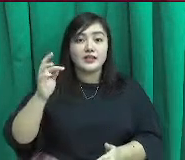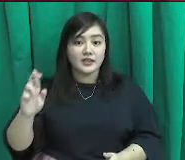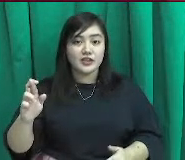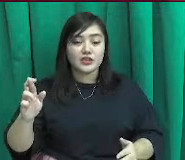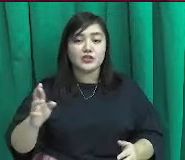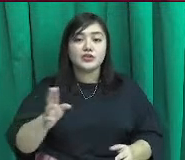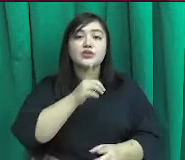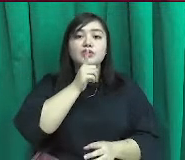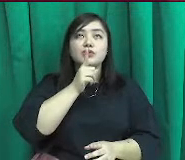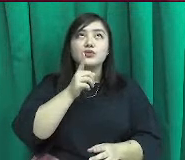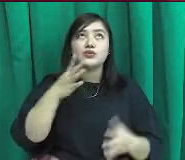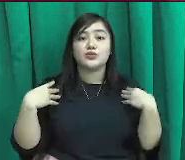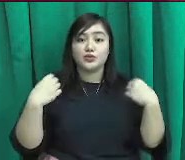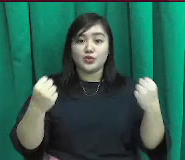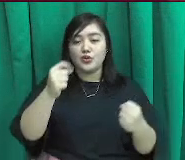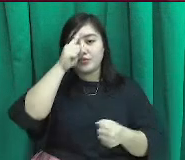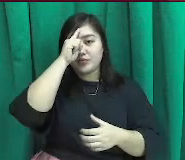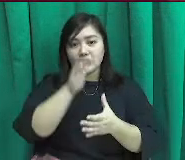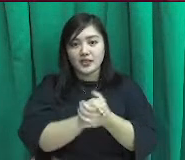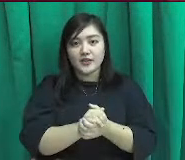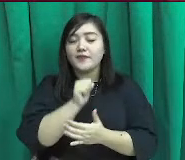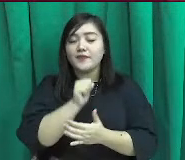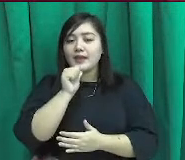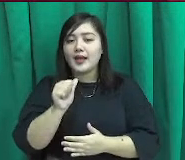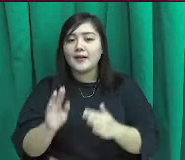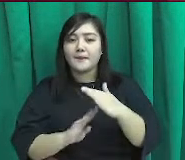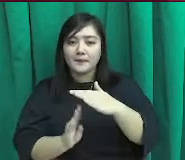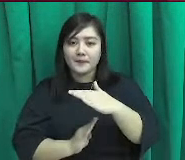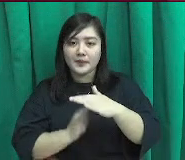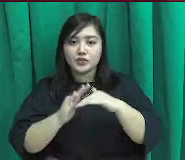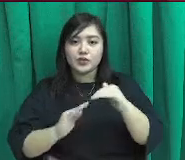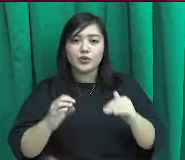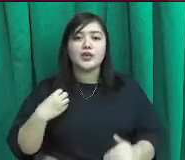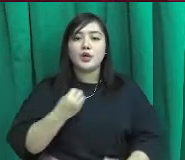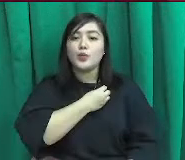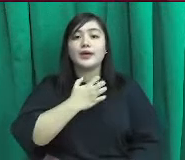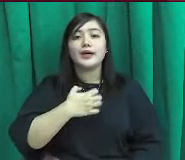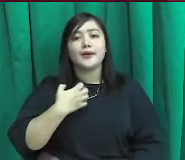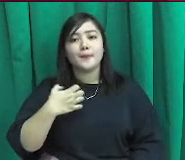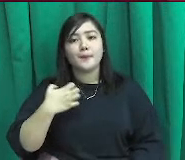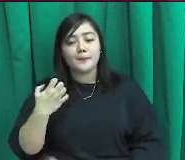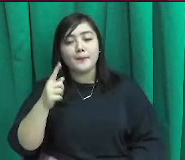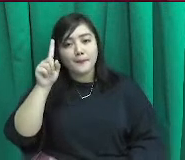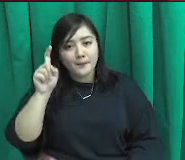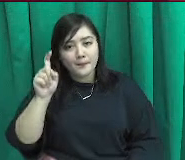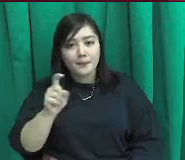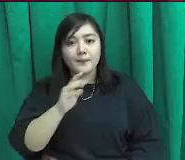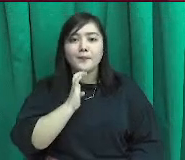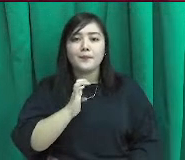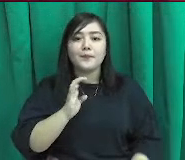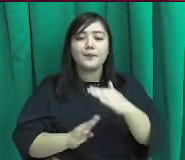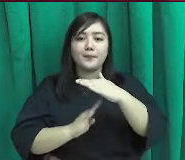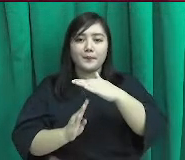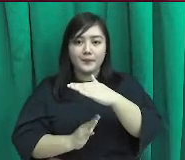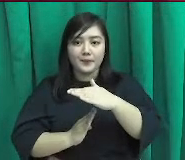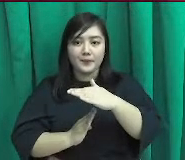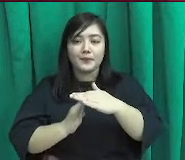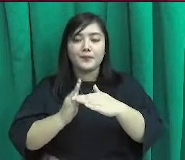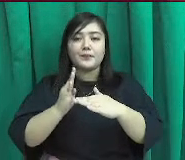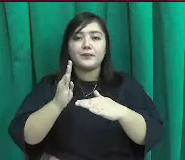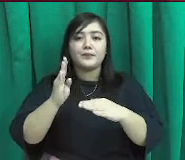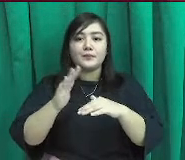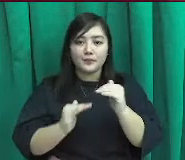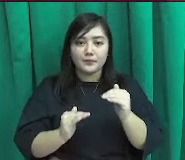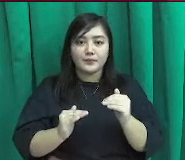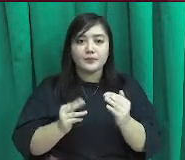not be based from our emotion. Amen. Their conviction should be based from the Holy Spirit's leading sa buhay